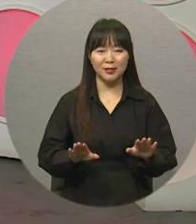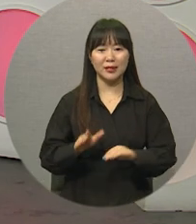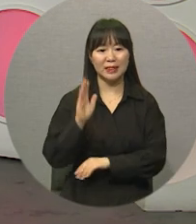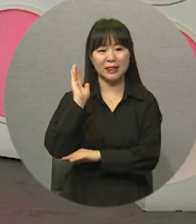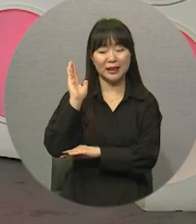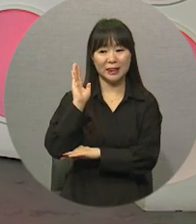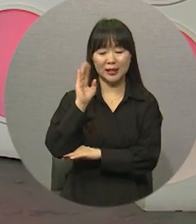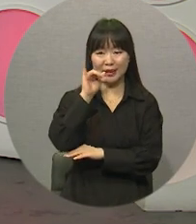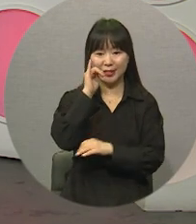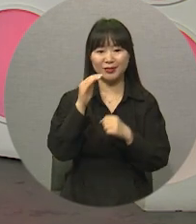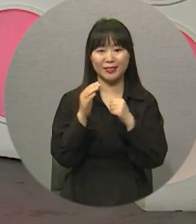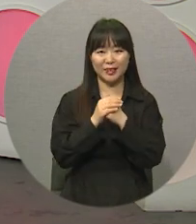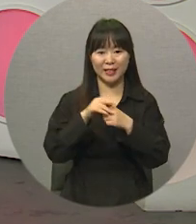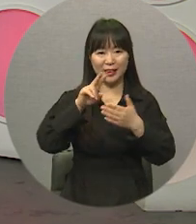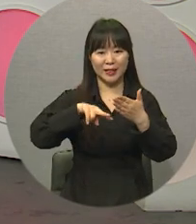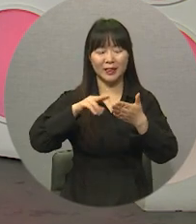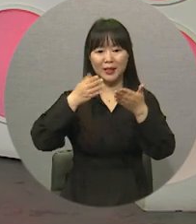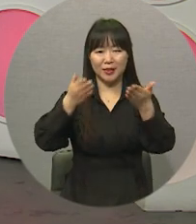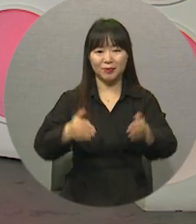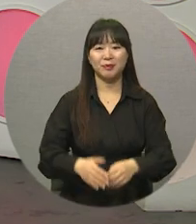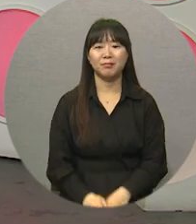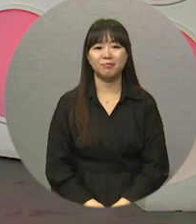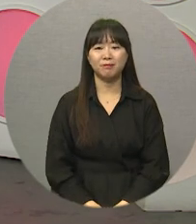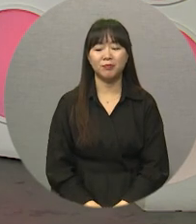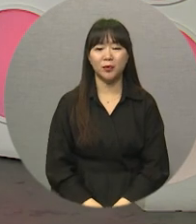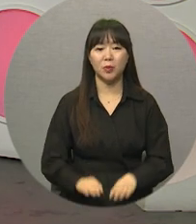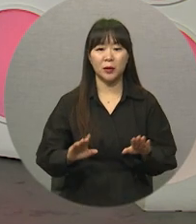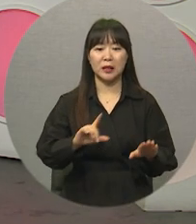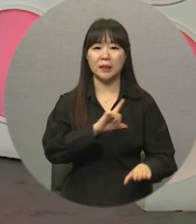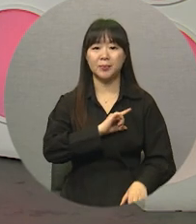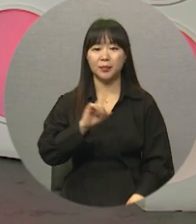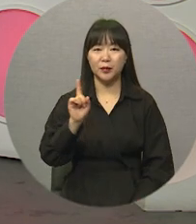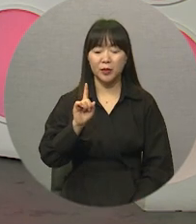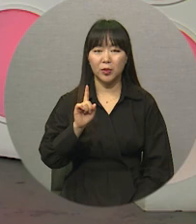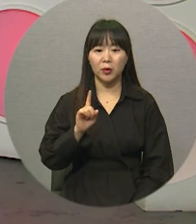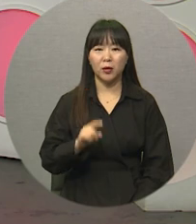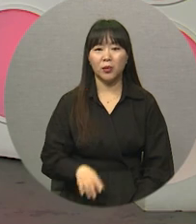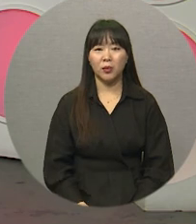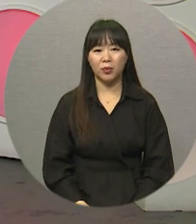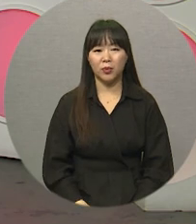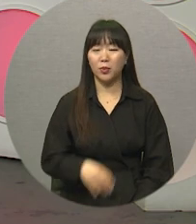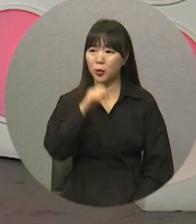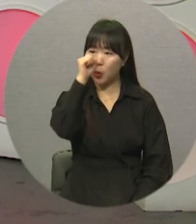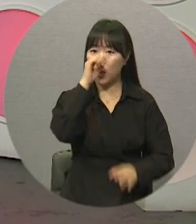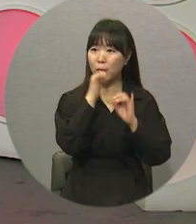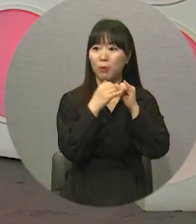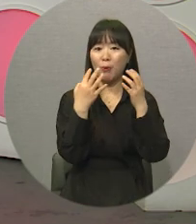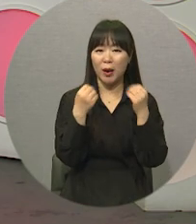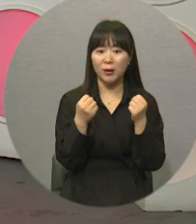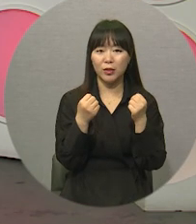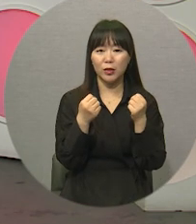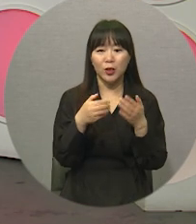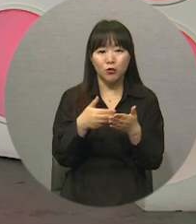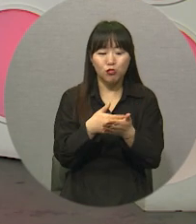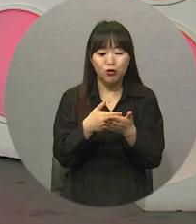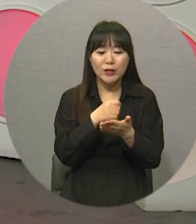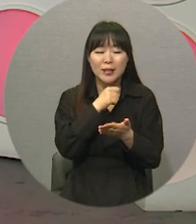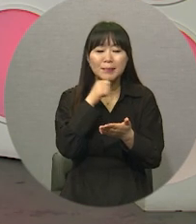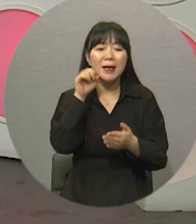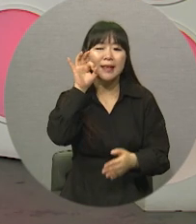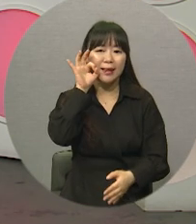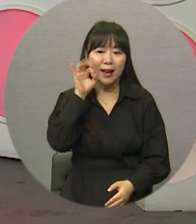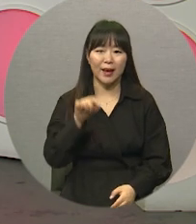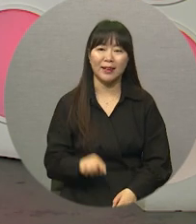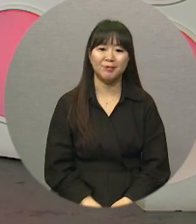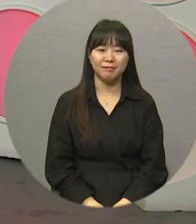사연이 도착해 있어서요. 좀 읽어드리도록 하겠습니다. 오늘 제목이 네. 요거 요거 좋아하시는 분 많아요. 누룽지 맛 사탕.